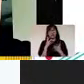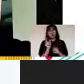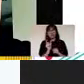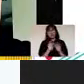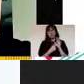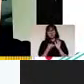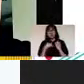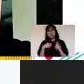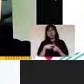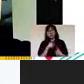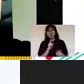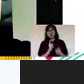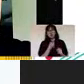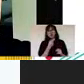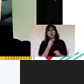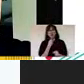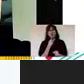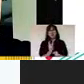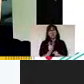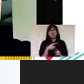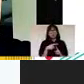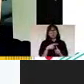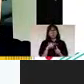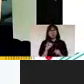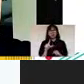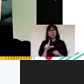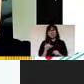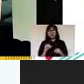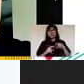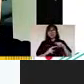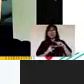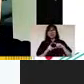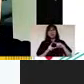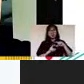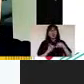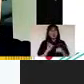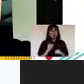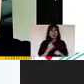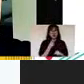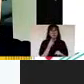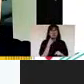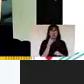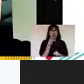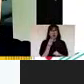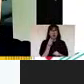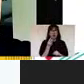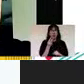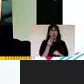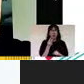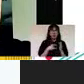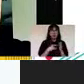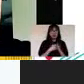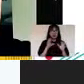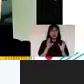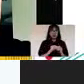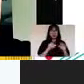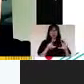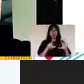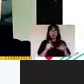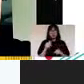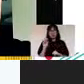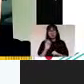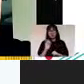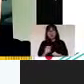sebetulnya penggunaan teknologi keuangan itu sudah 76%, tetapi kalau nggak salah literasi keuangan itu masih di level